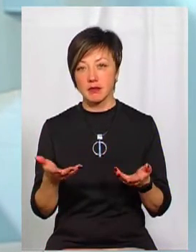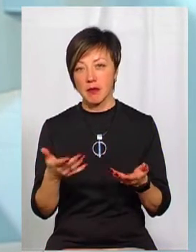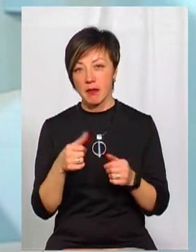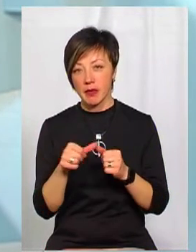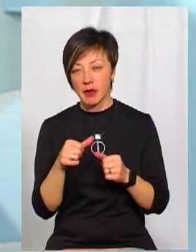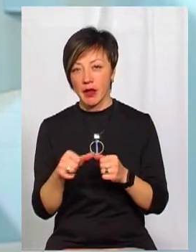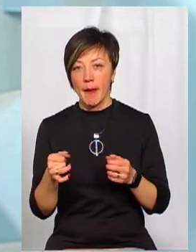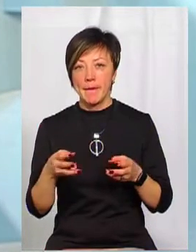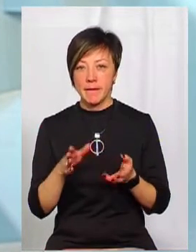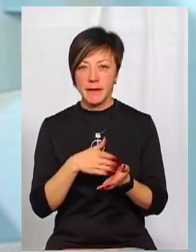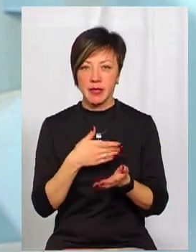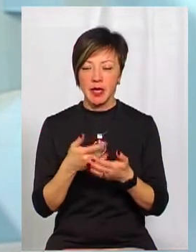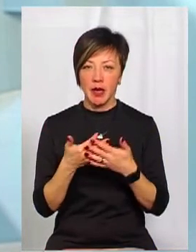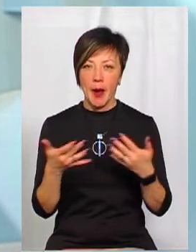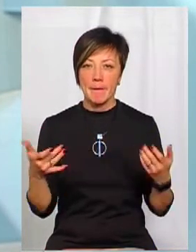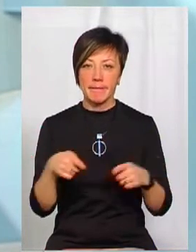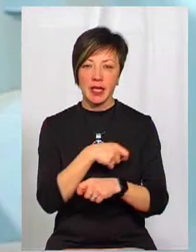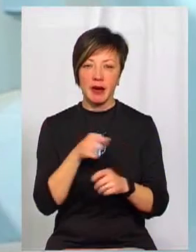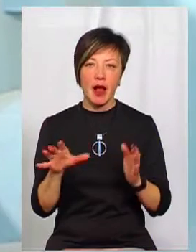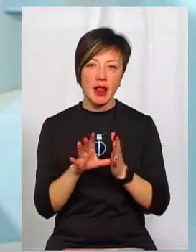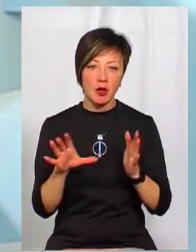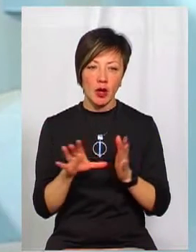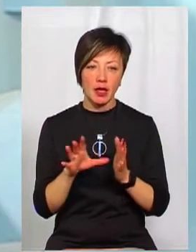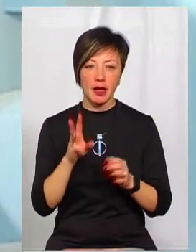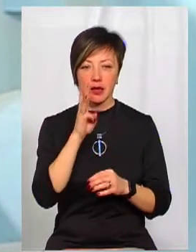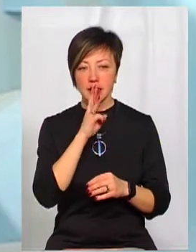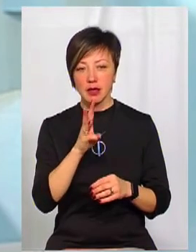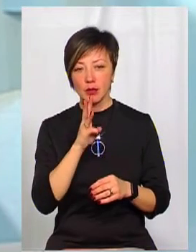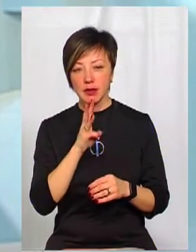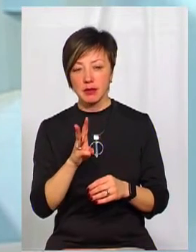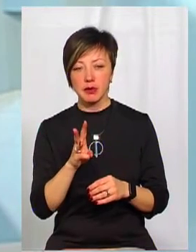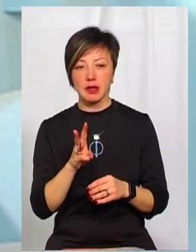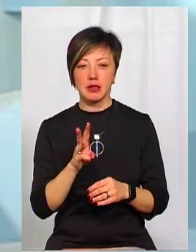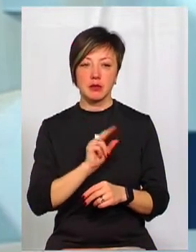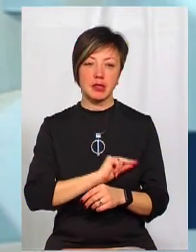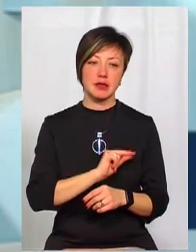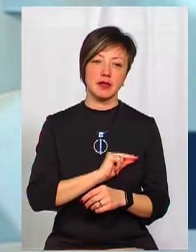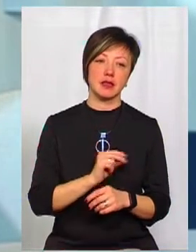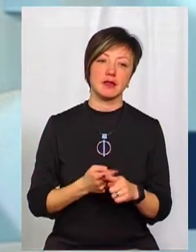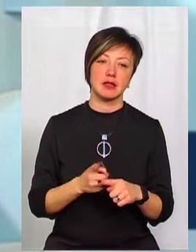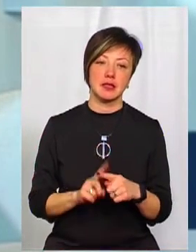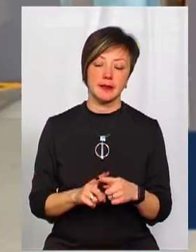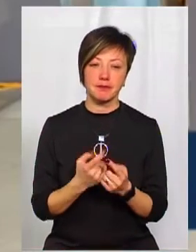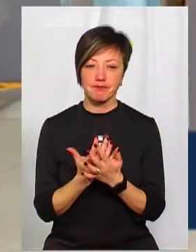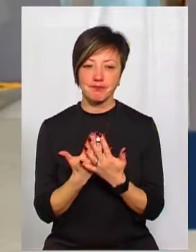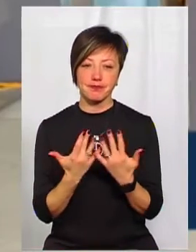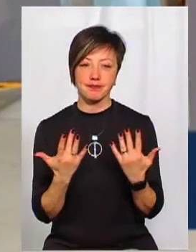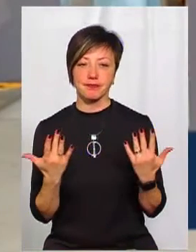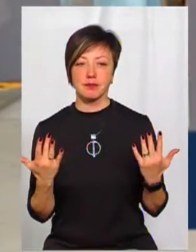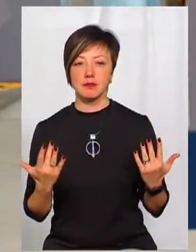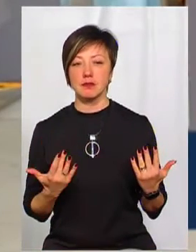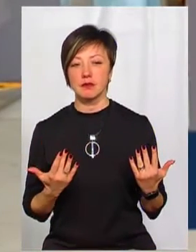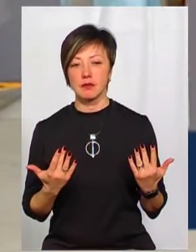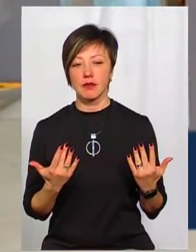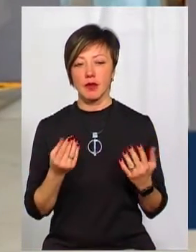паливно-мастильних матеріалів, це електроенергія. Це заробітні плати працівників, це